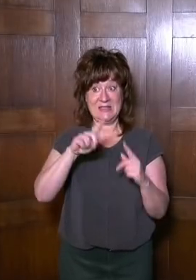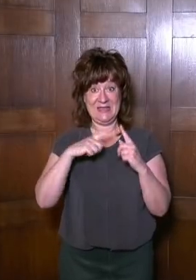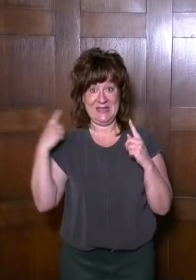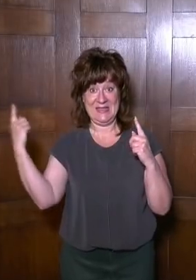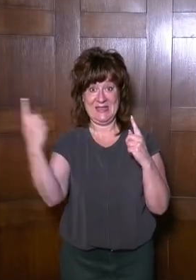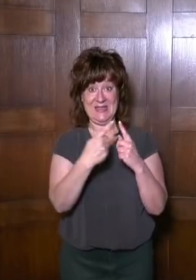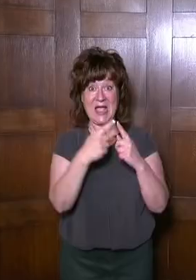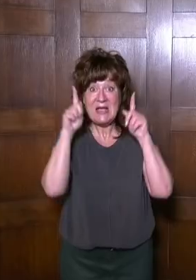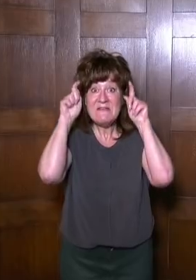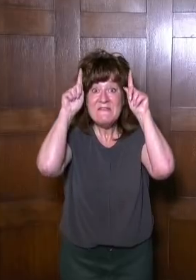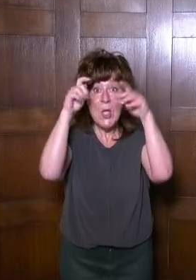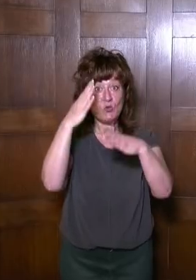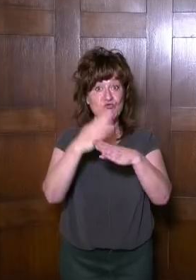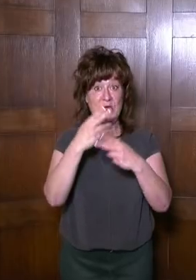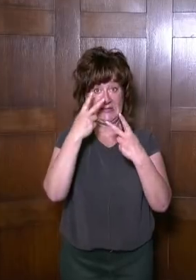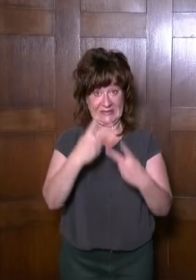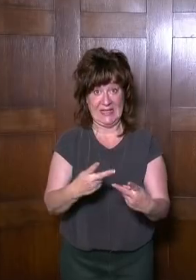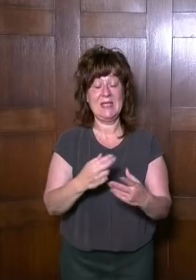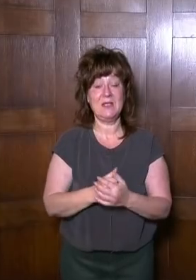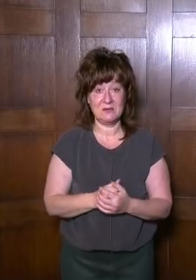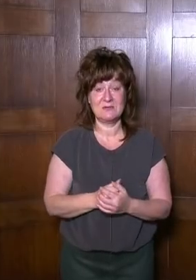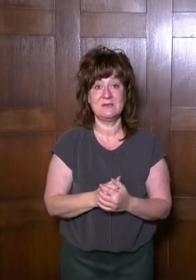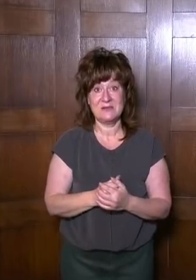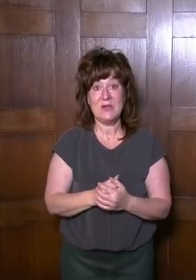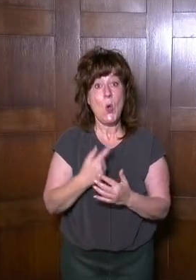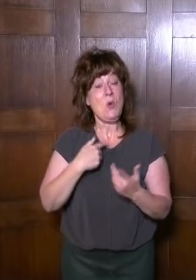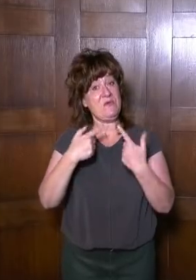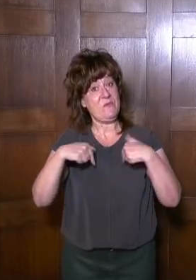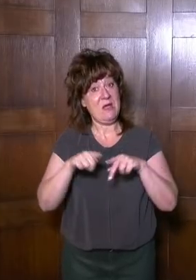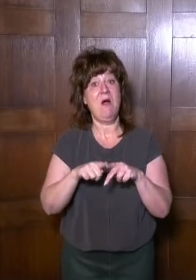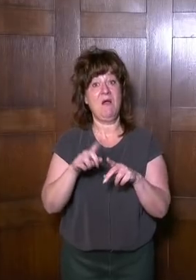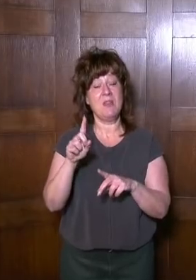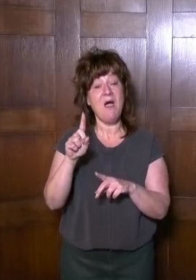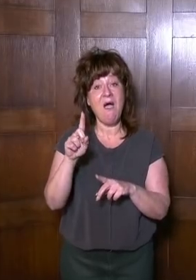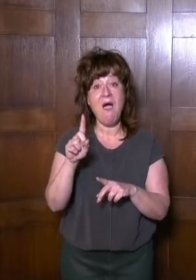mal gesehen hat. Und wir waren die Ersten, die